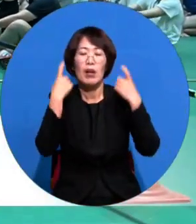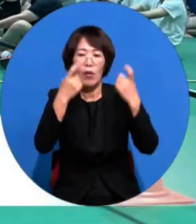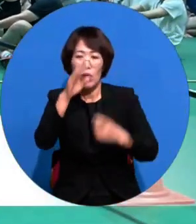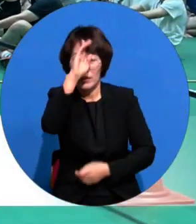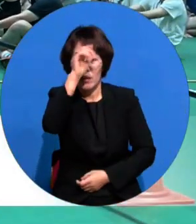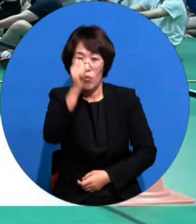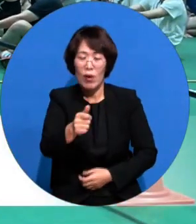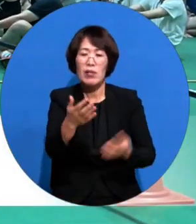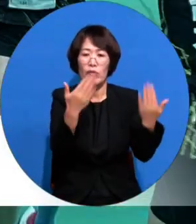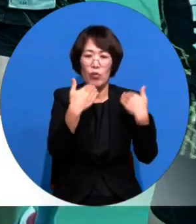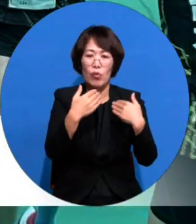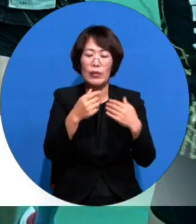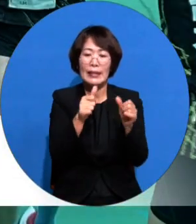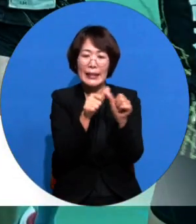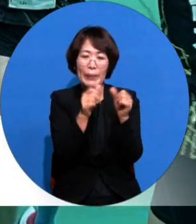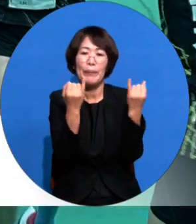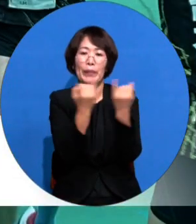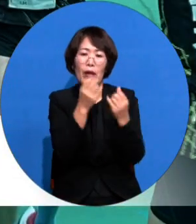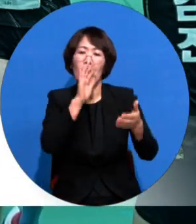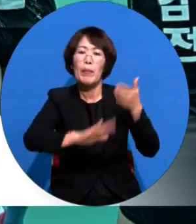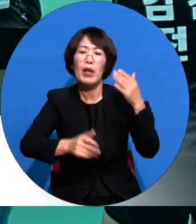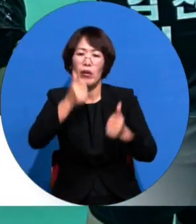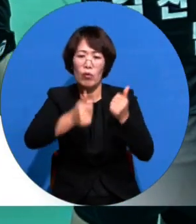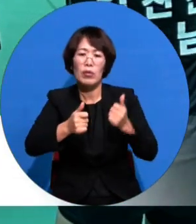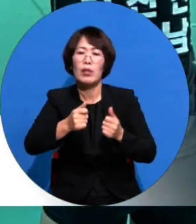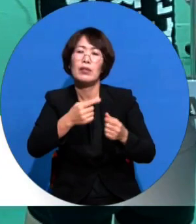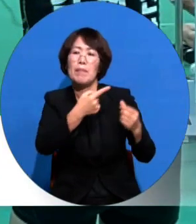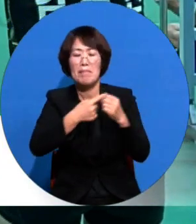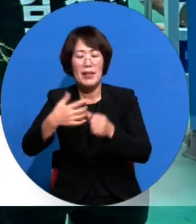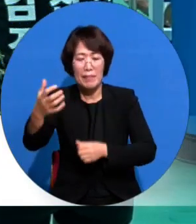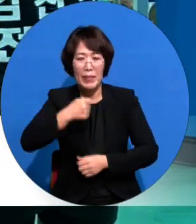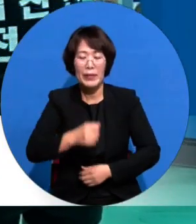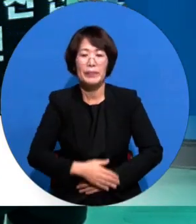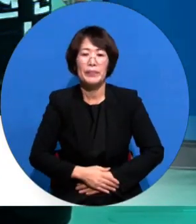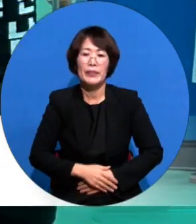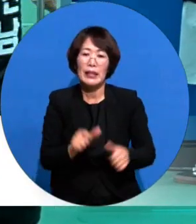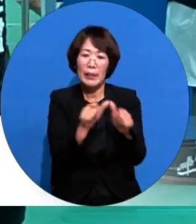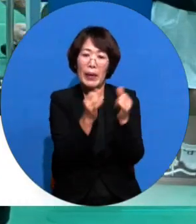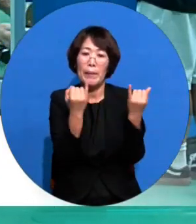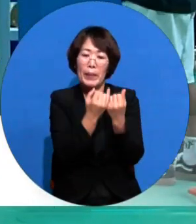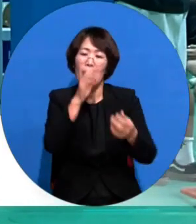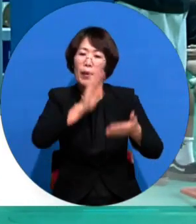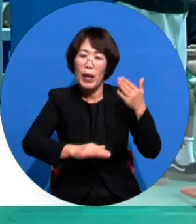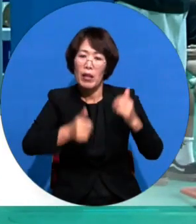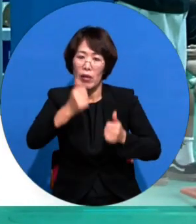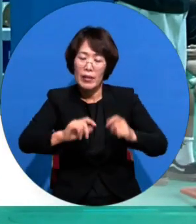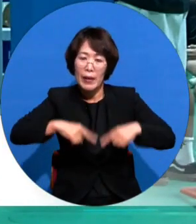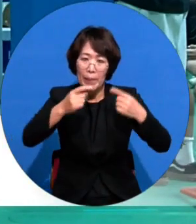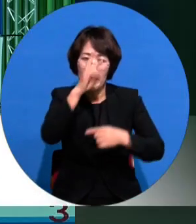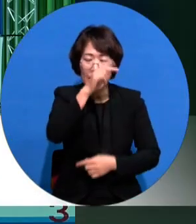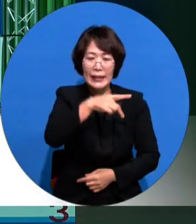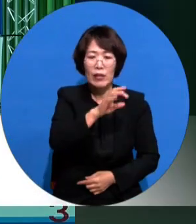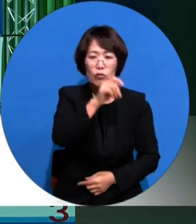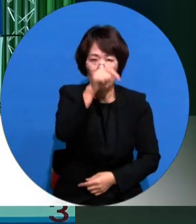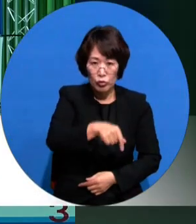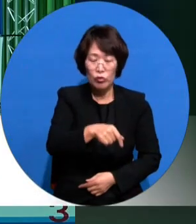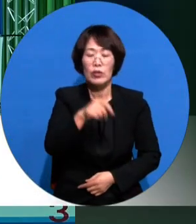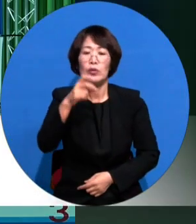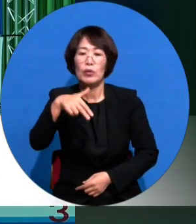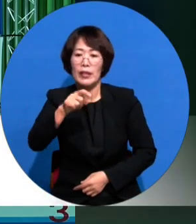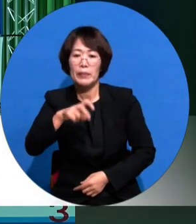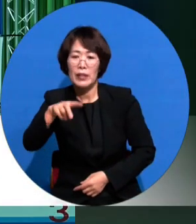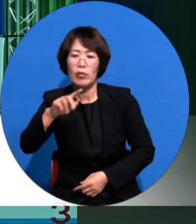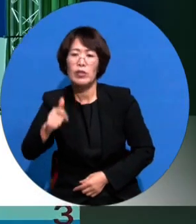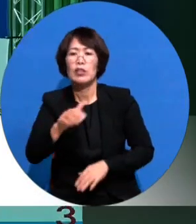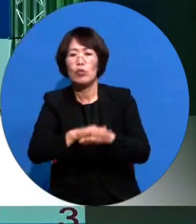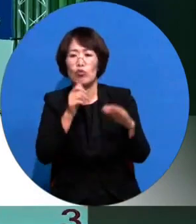전국대회 혼성계주 경기에서 우승을 차지했습니다. 혼성계주 경기에 나선 박상구 선수와 김선진